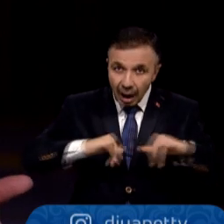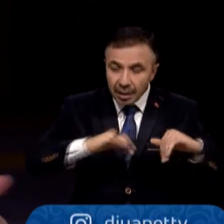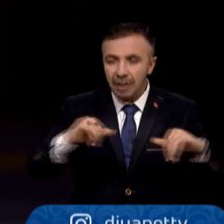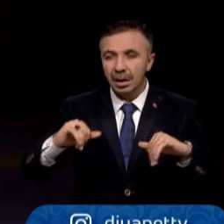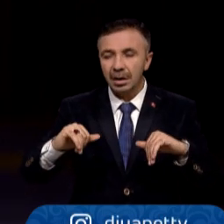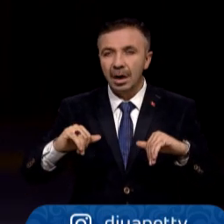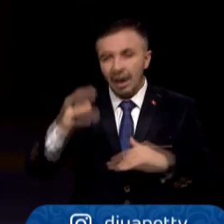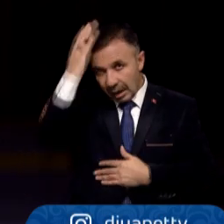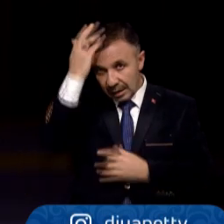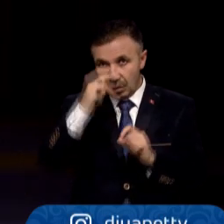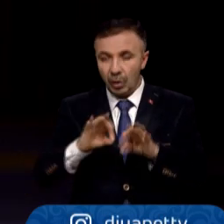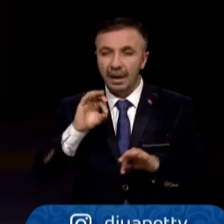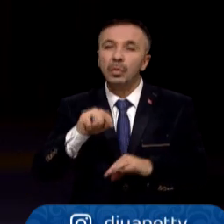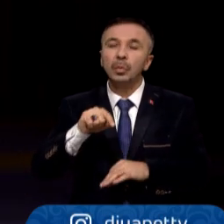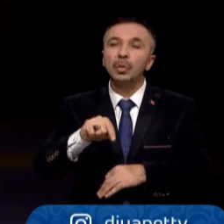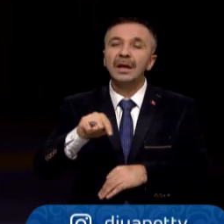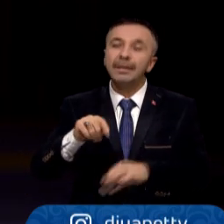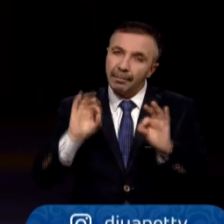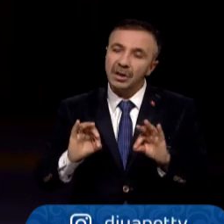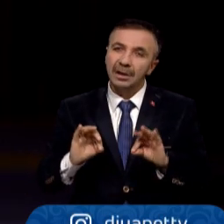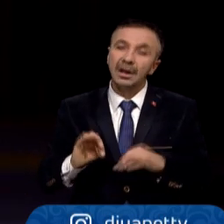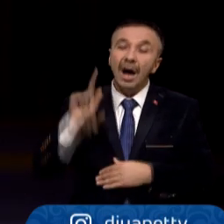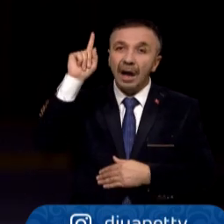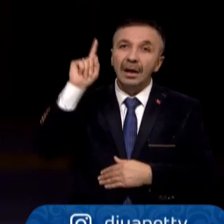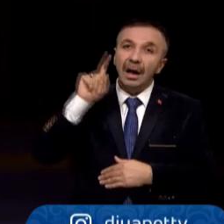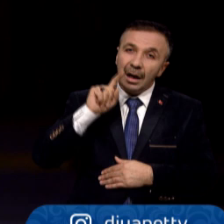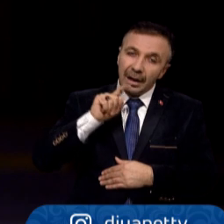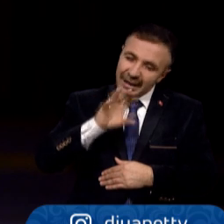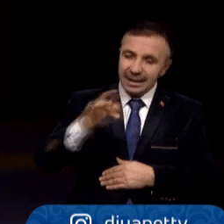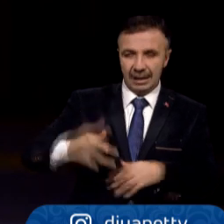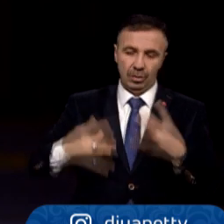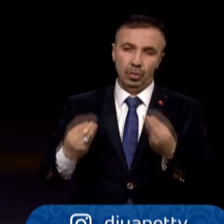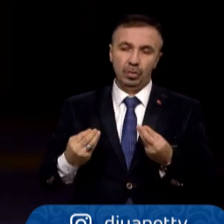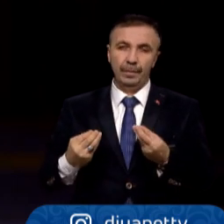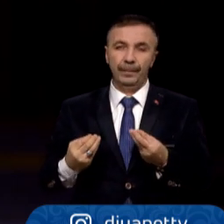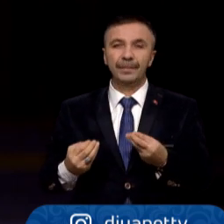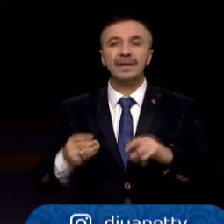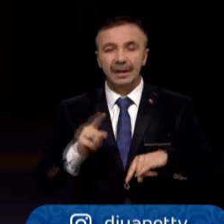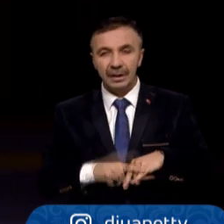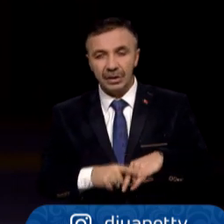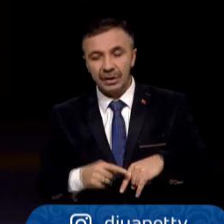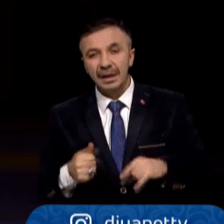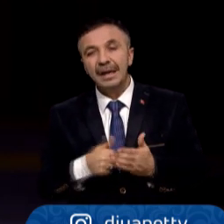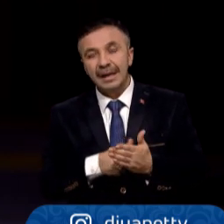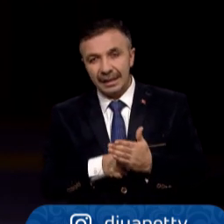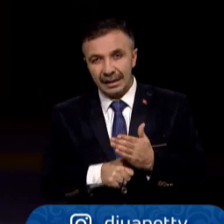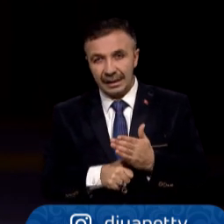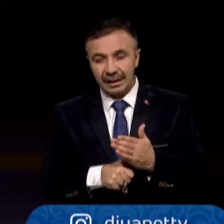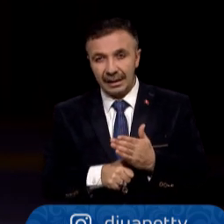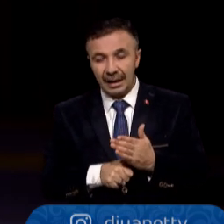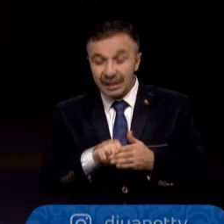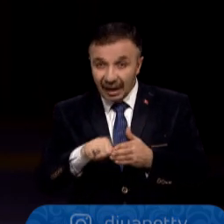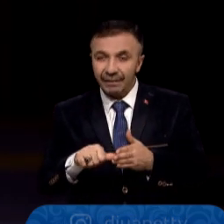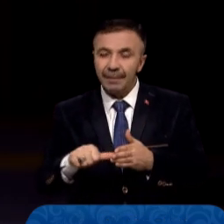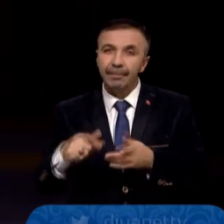Hazreti Ömer bunları başlattı Allah kendisinden razı olsun Siz Hicri takvim